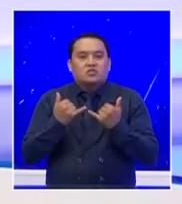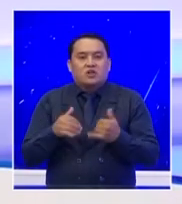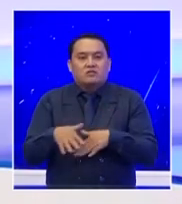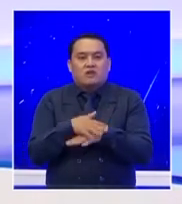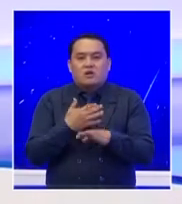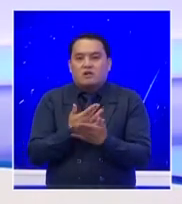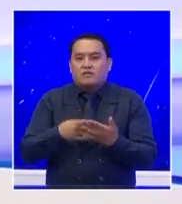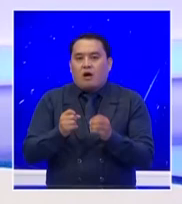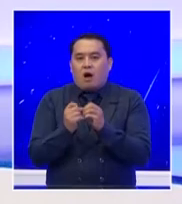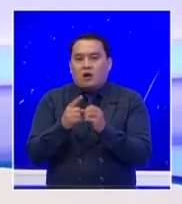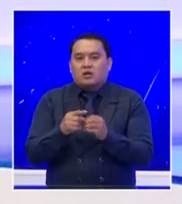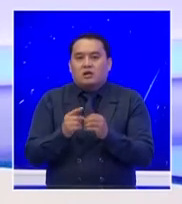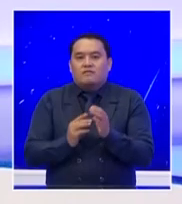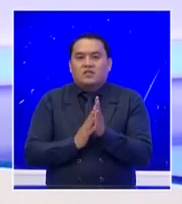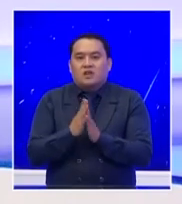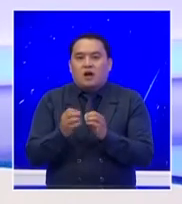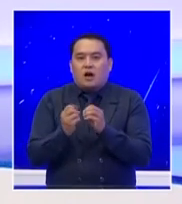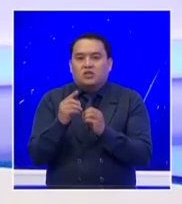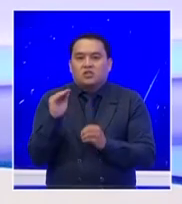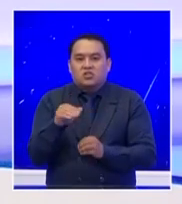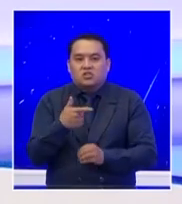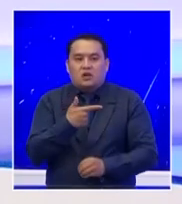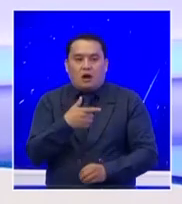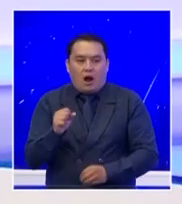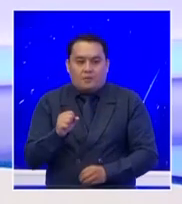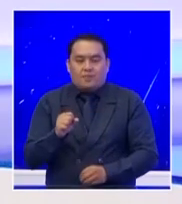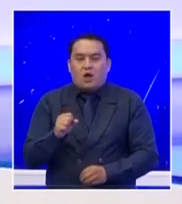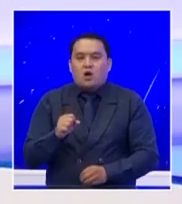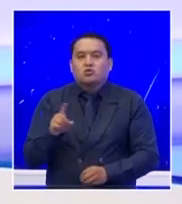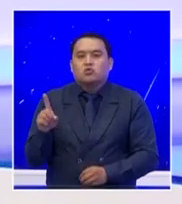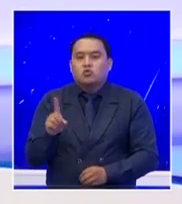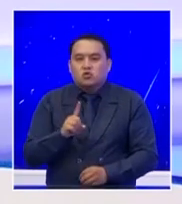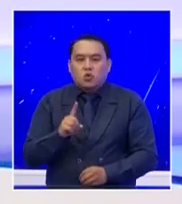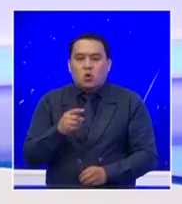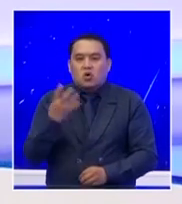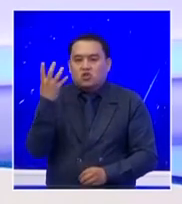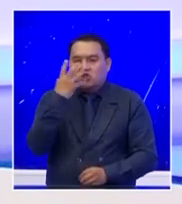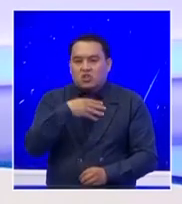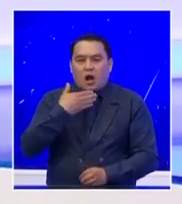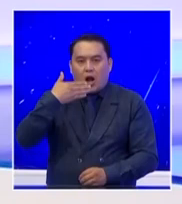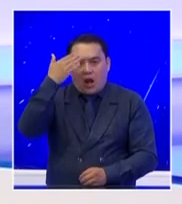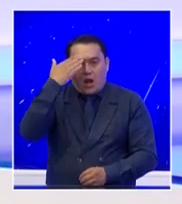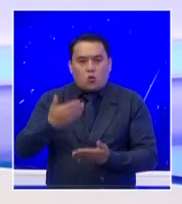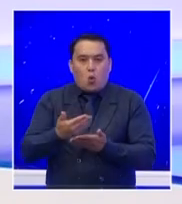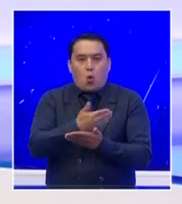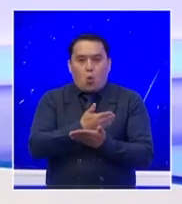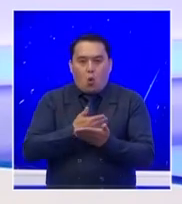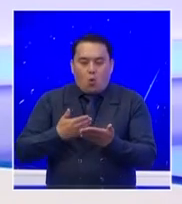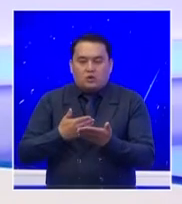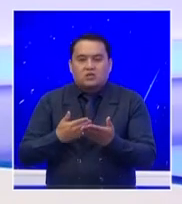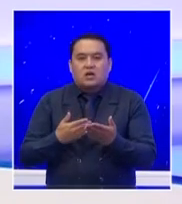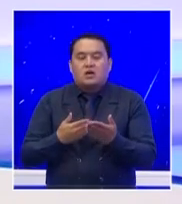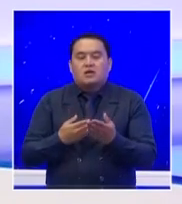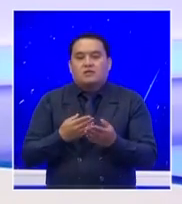жителей ряда стран, выращивается на 11 тысяч гектарах. Учитывая нынешнее жаркое лето, вид на урожай белого злака